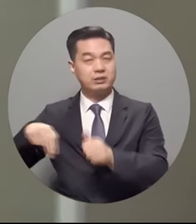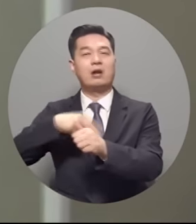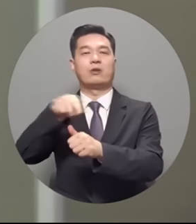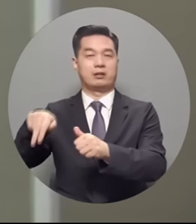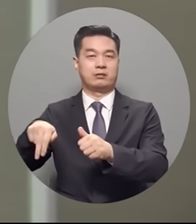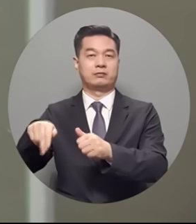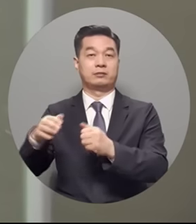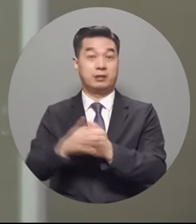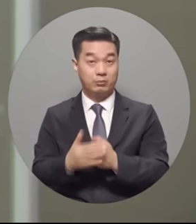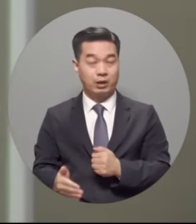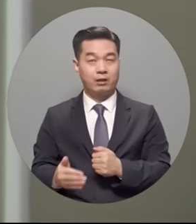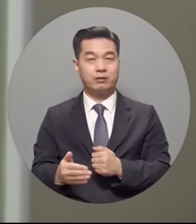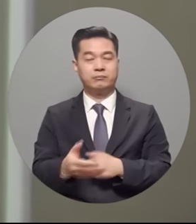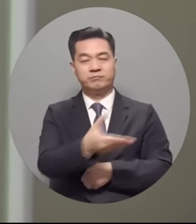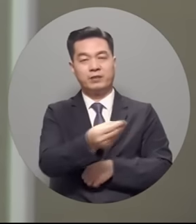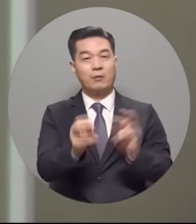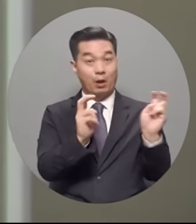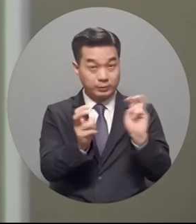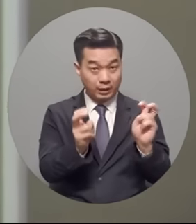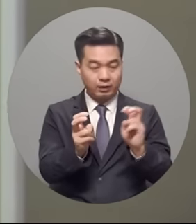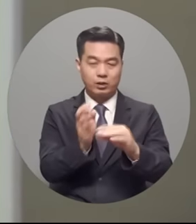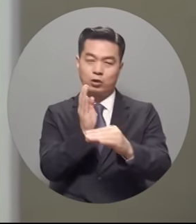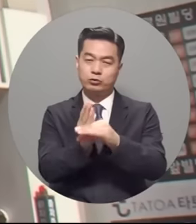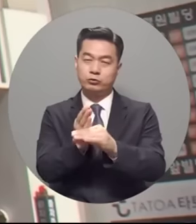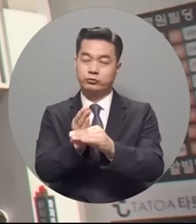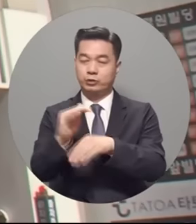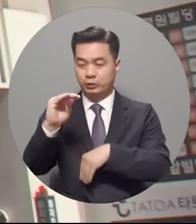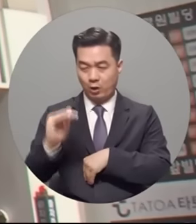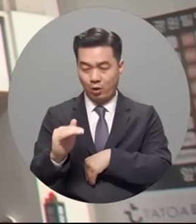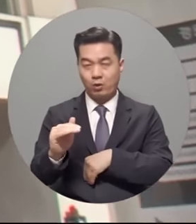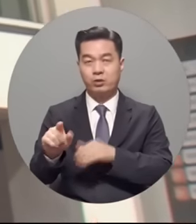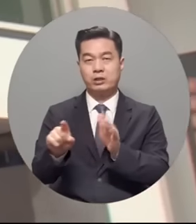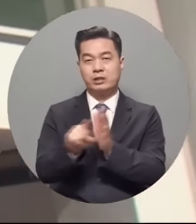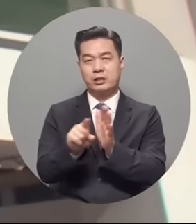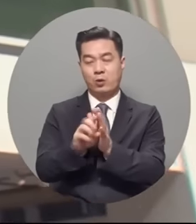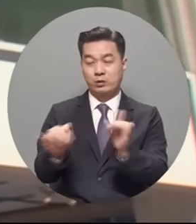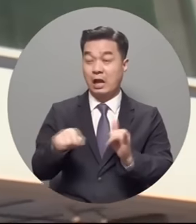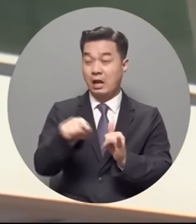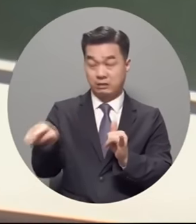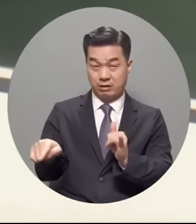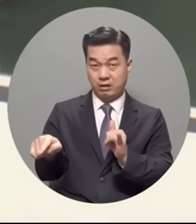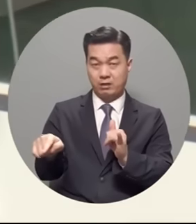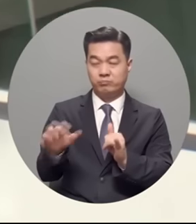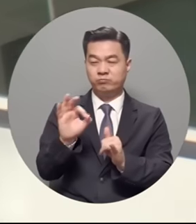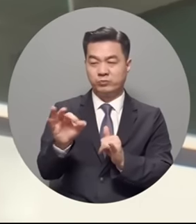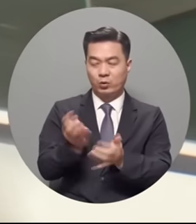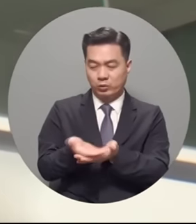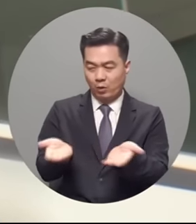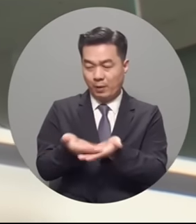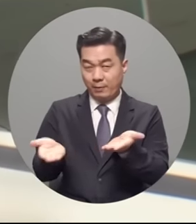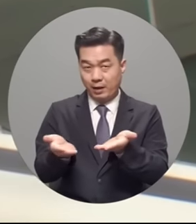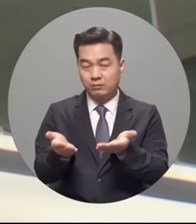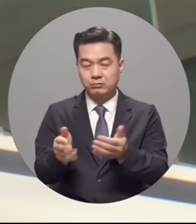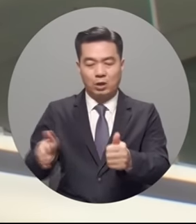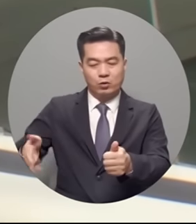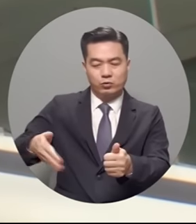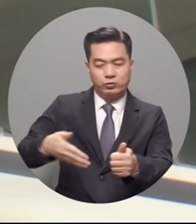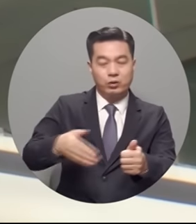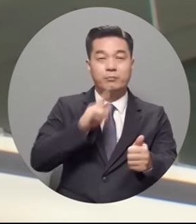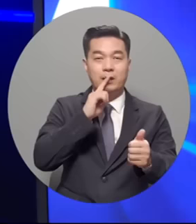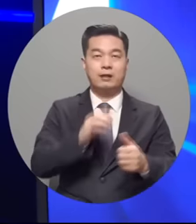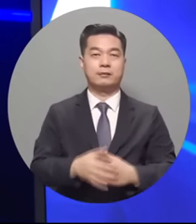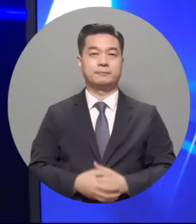우량 대부업체들이 중저신용자에게 자금 공급을 확대할 수 있도록 유도해 나가겠다고 밝혔습니다. MBC 뉴스